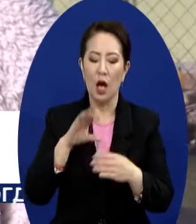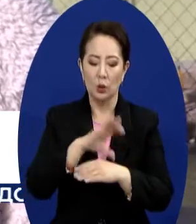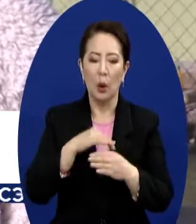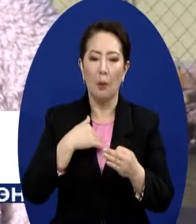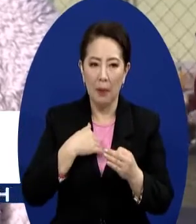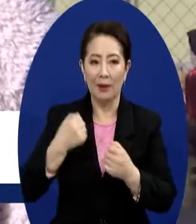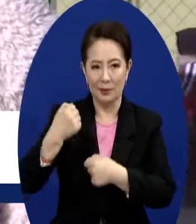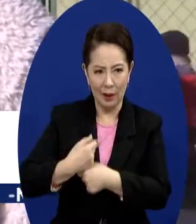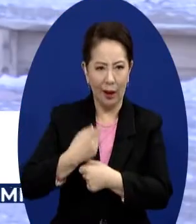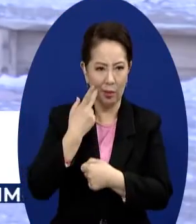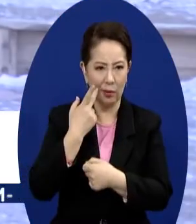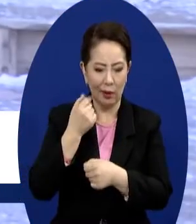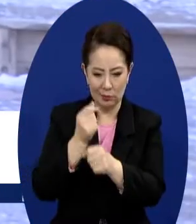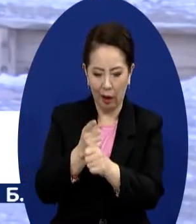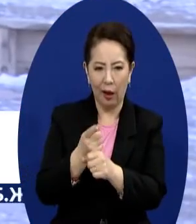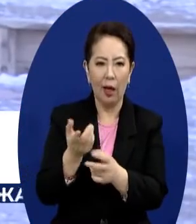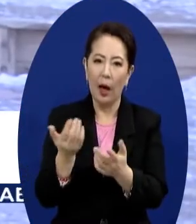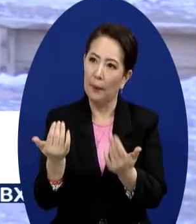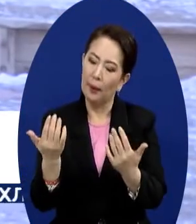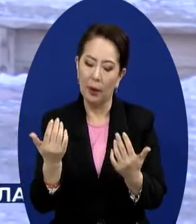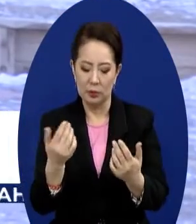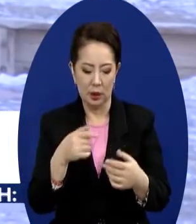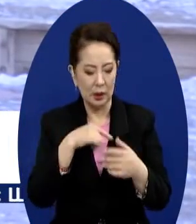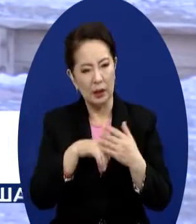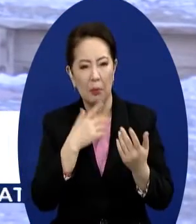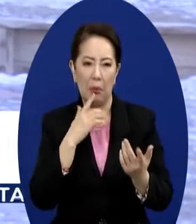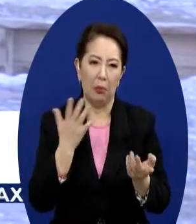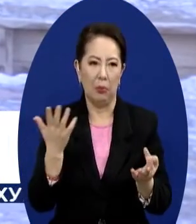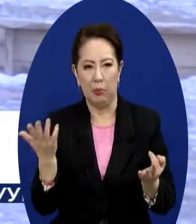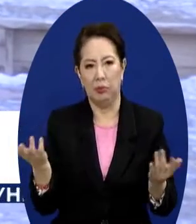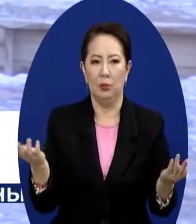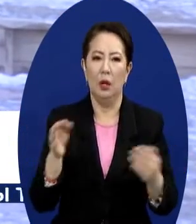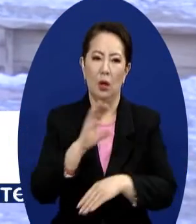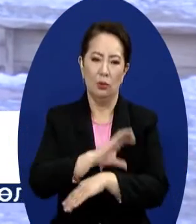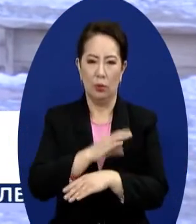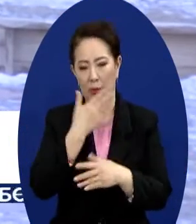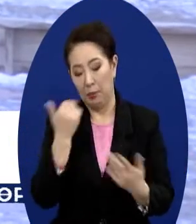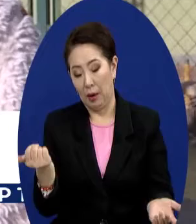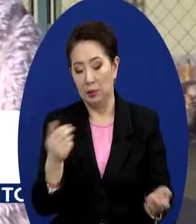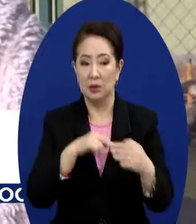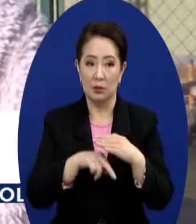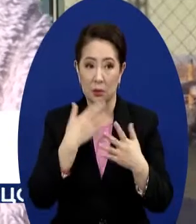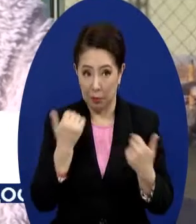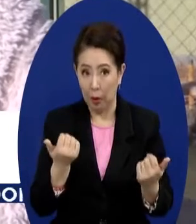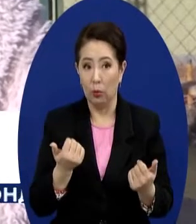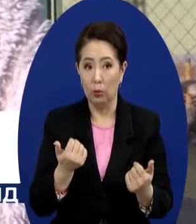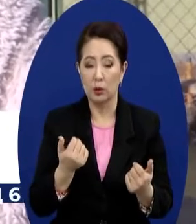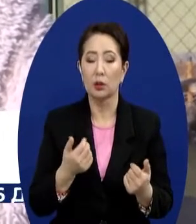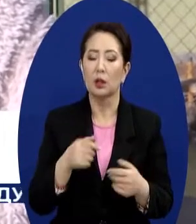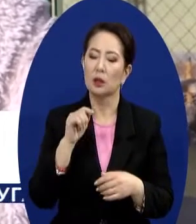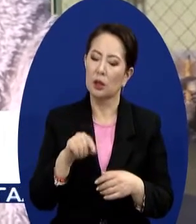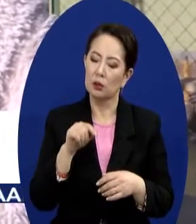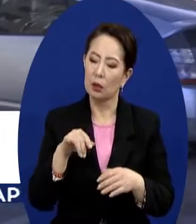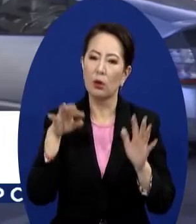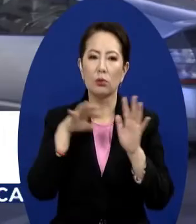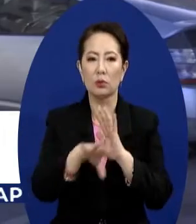ер нь тиймэрхүү зөвлөдөө авдаг. Дундуур нь ямар нэгэн шалтгаан хилээл тэгэл байхгүй болчтой. Одоо энэ хэсэгт бол их